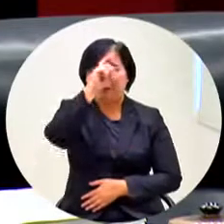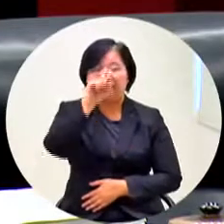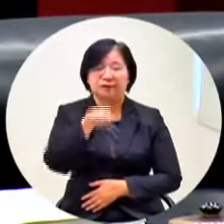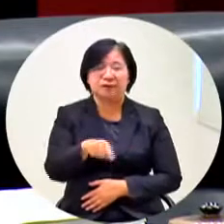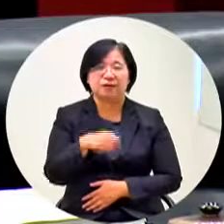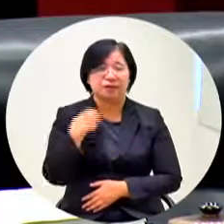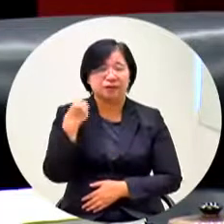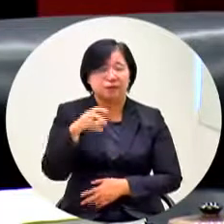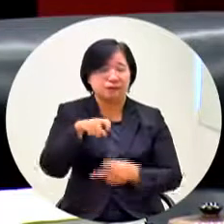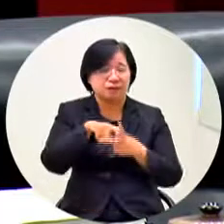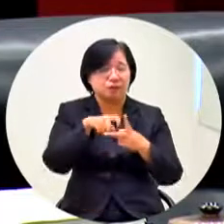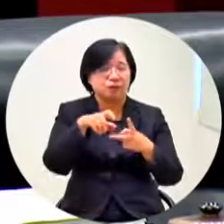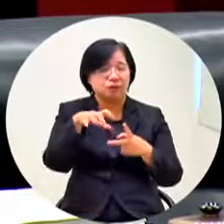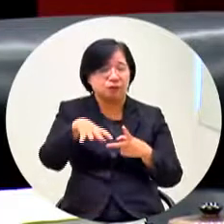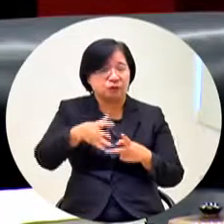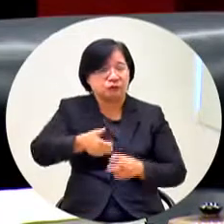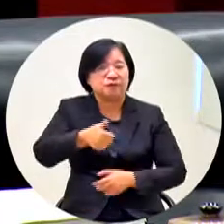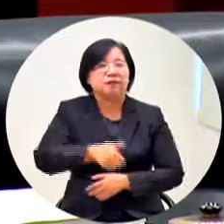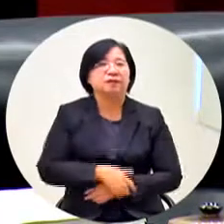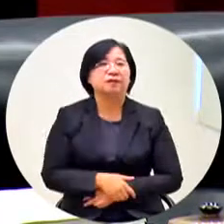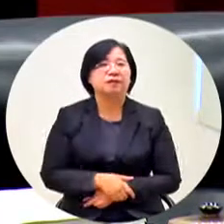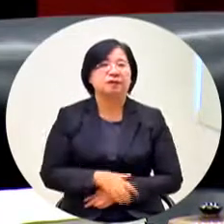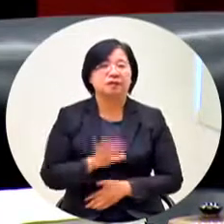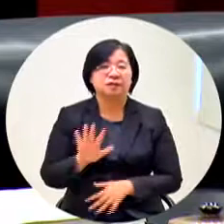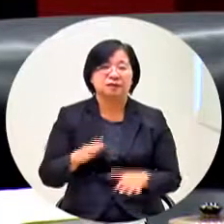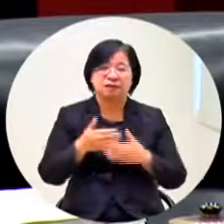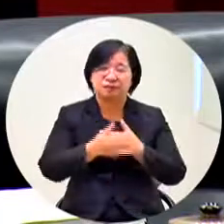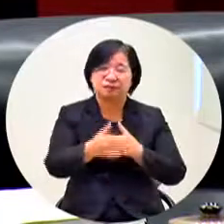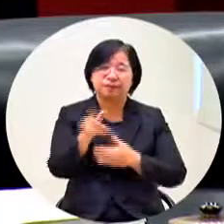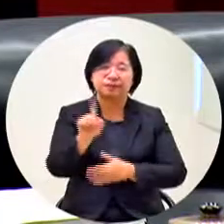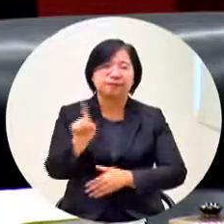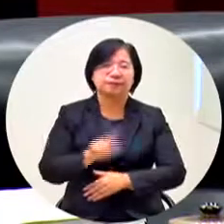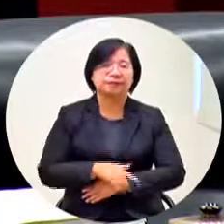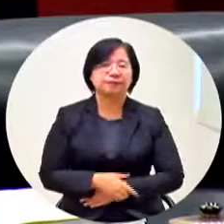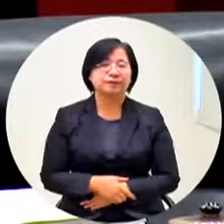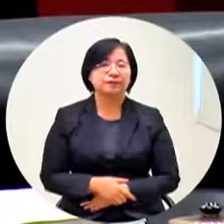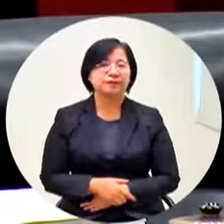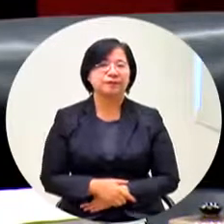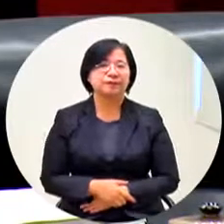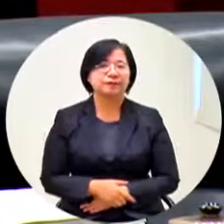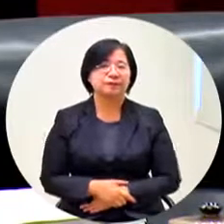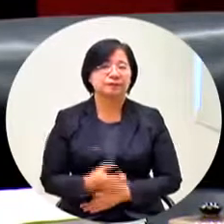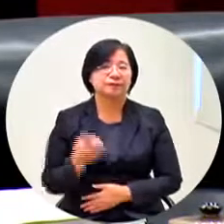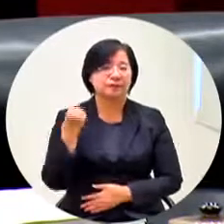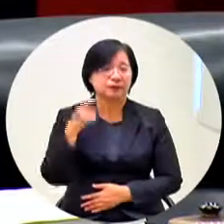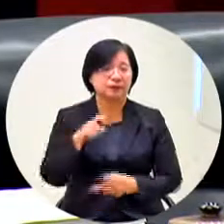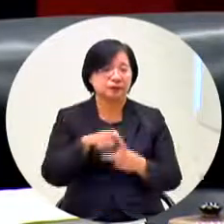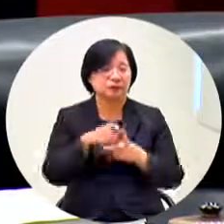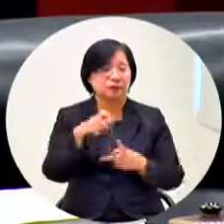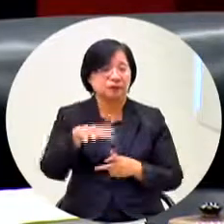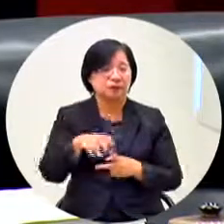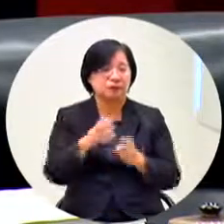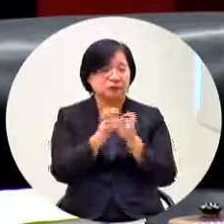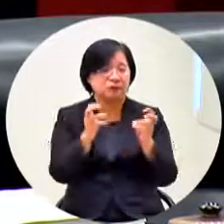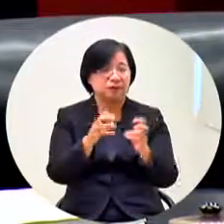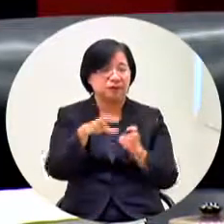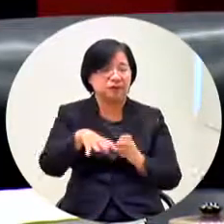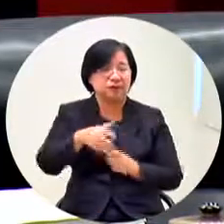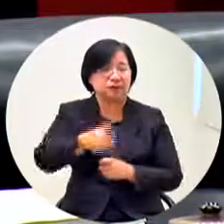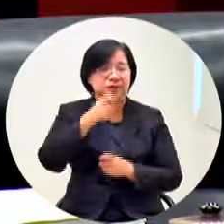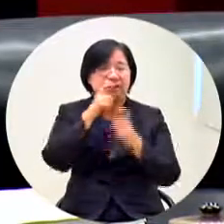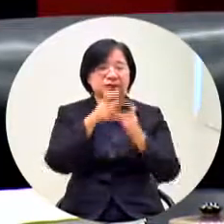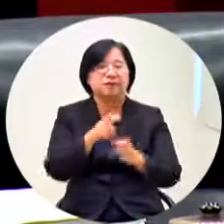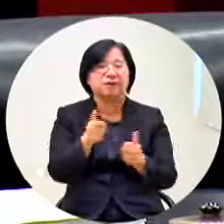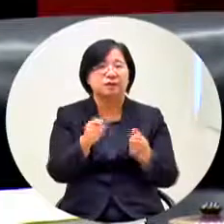处处长，那现在进度呢？ 我们请新工处的杨处长答复。 谢谢主